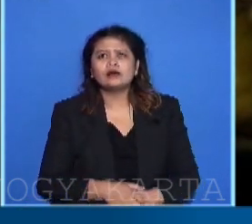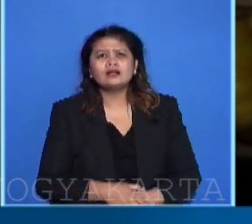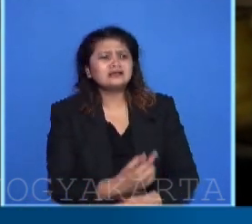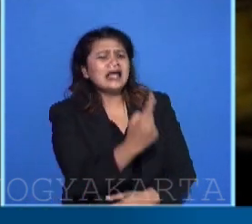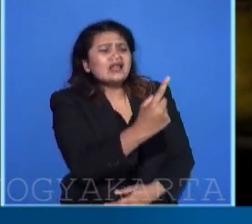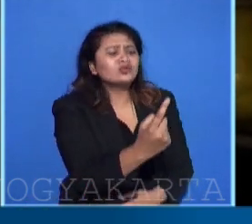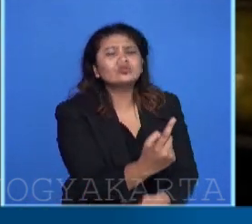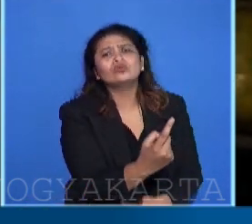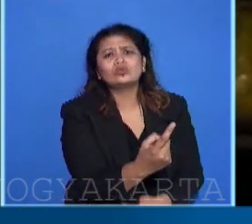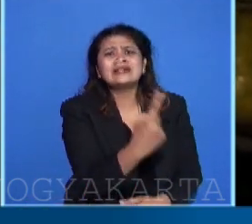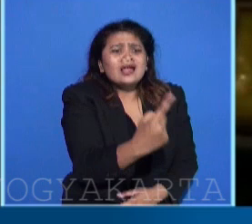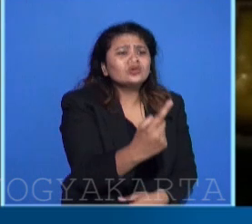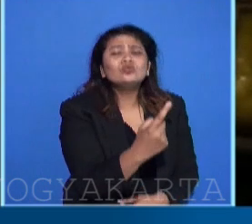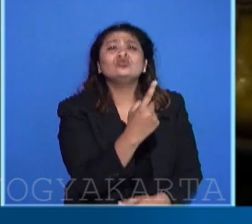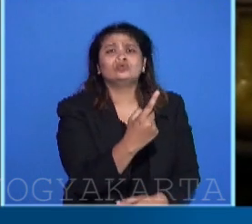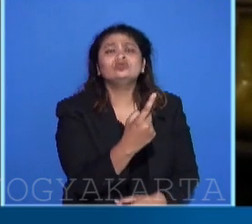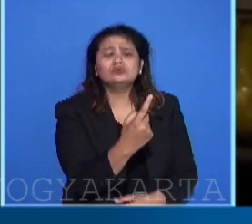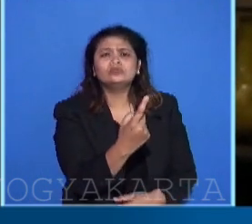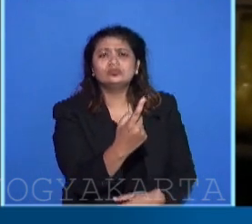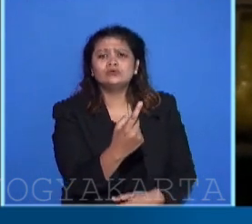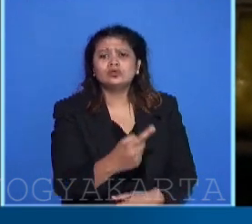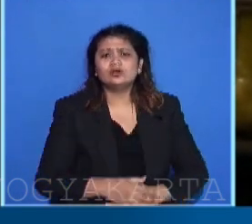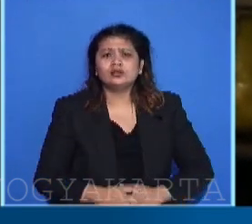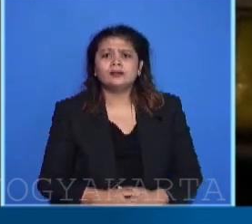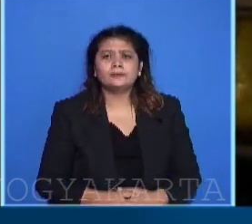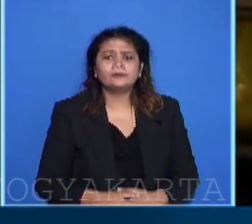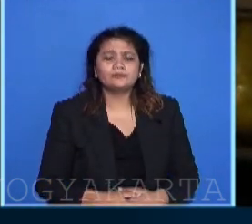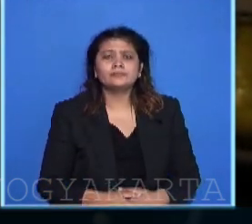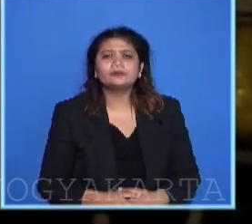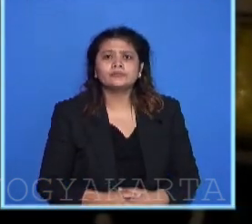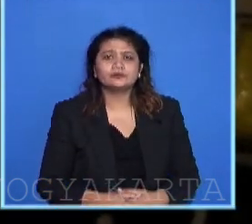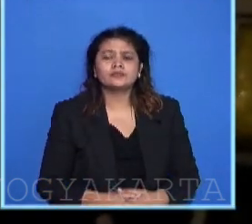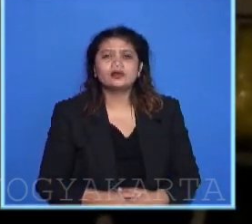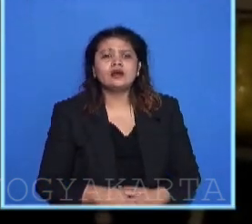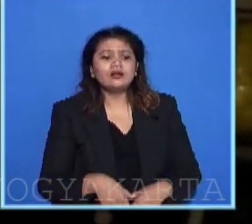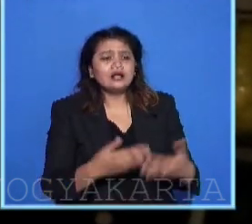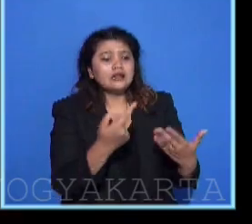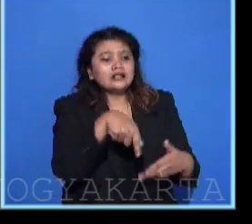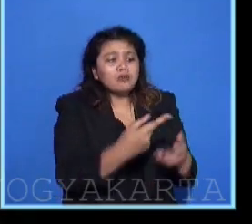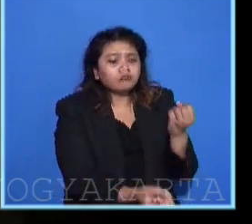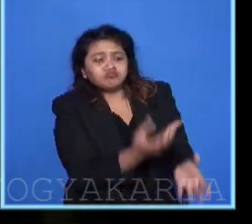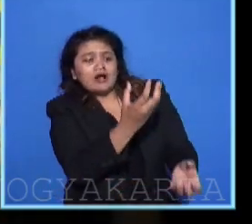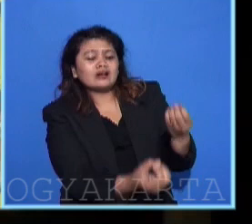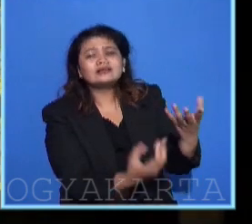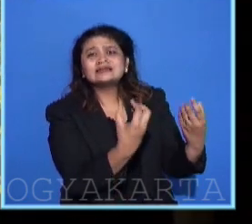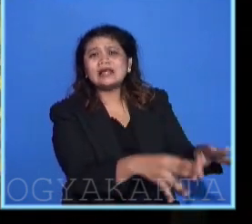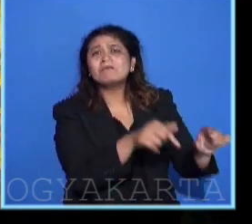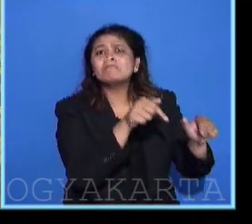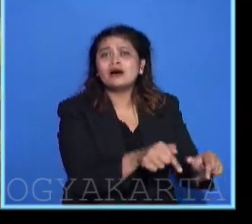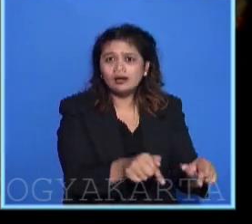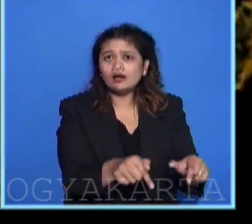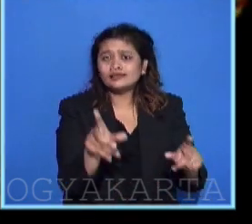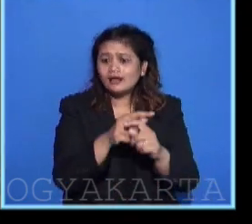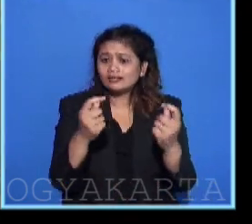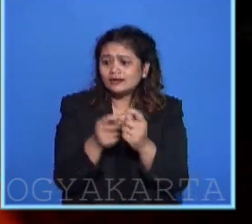satu cuma satu tuh sudah dalam di lubang lubang sampah dari hasil identifikasi tim